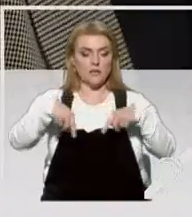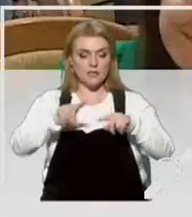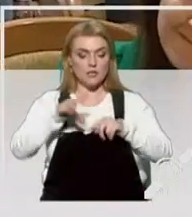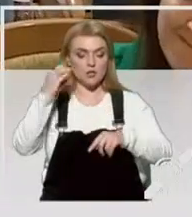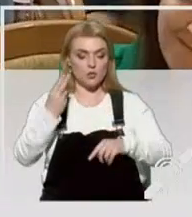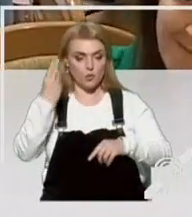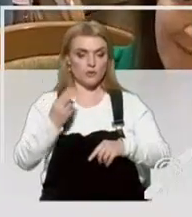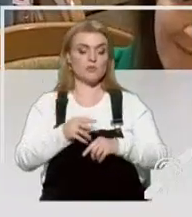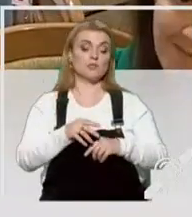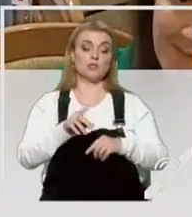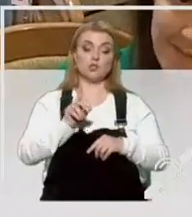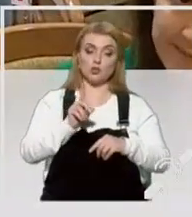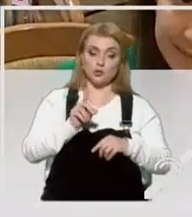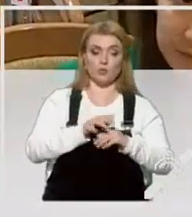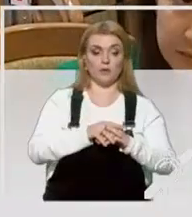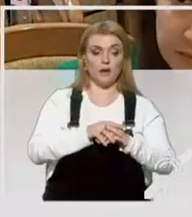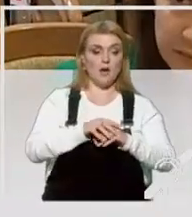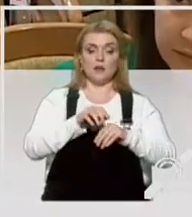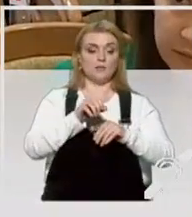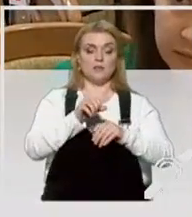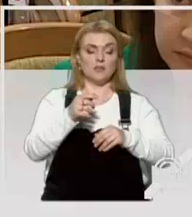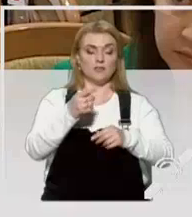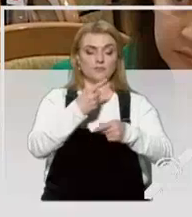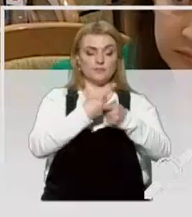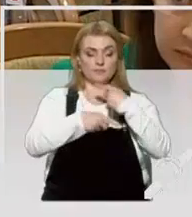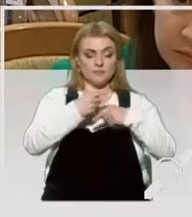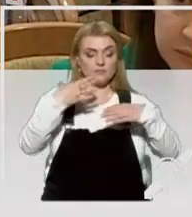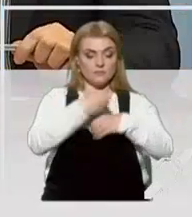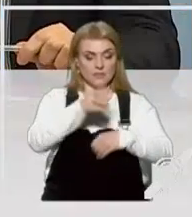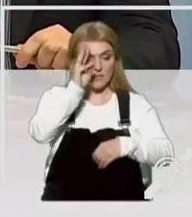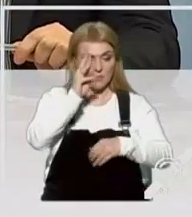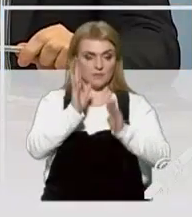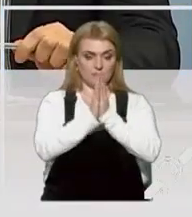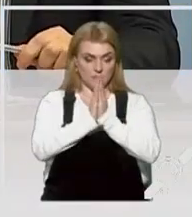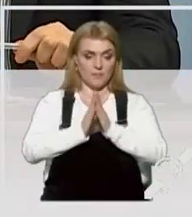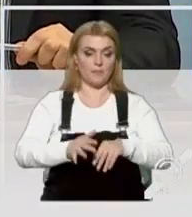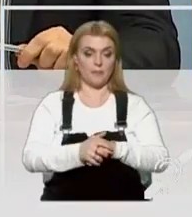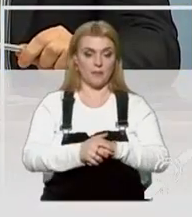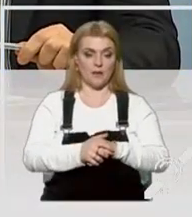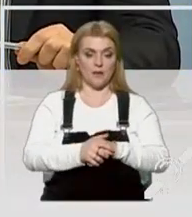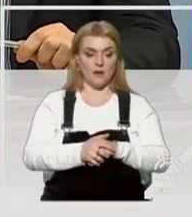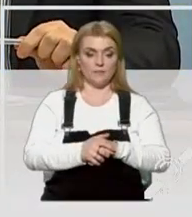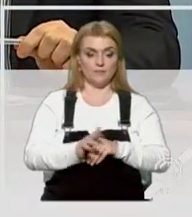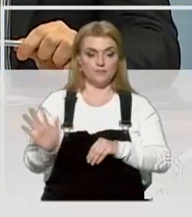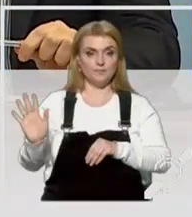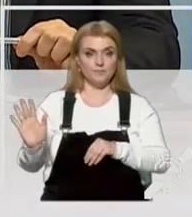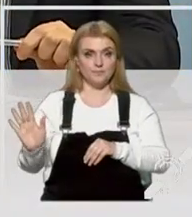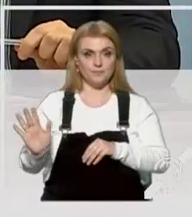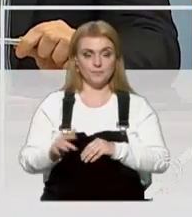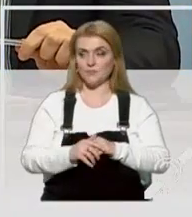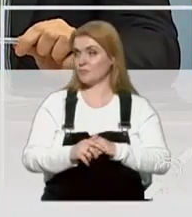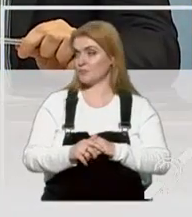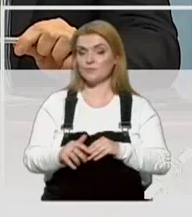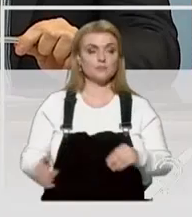șefi de direcții, dar propunerile nu au fost incluse pe ordinea de zi. Subiectele la care cerem noi audieri sunt